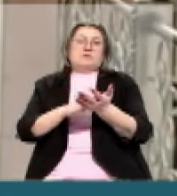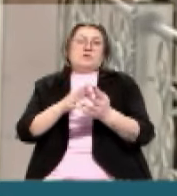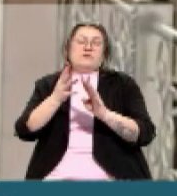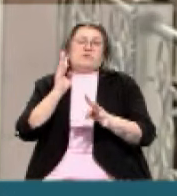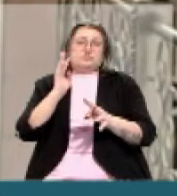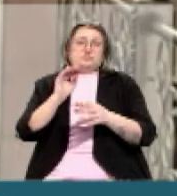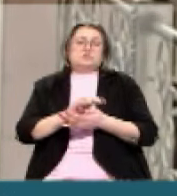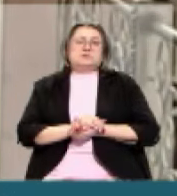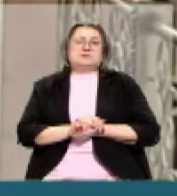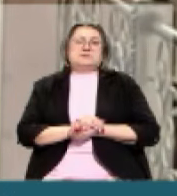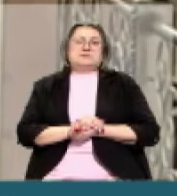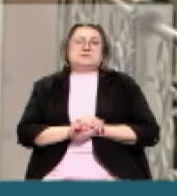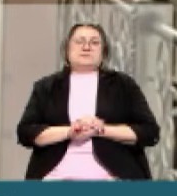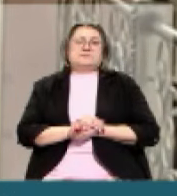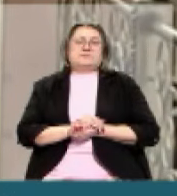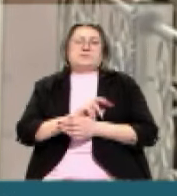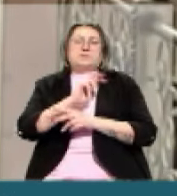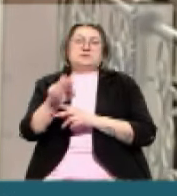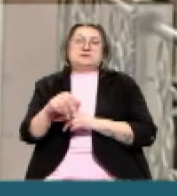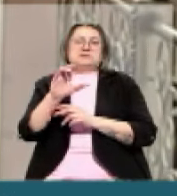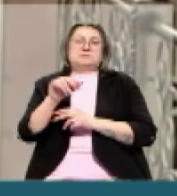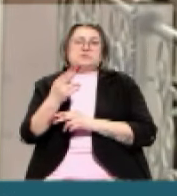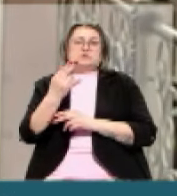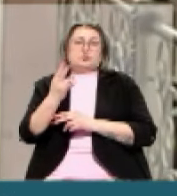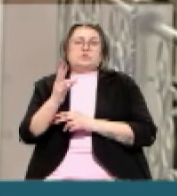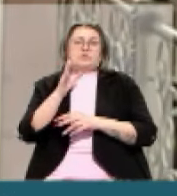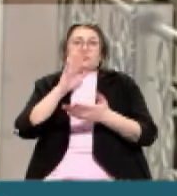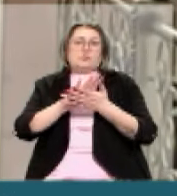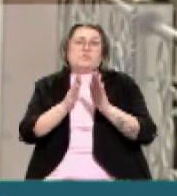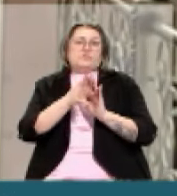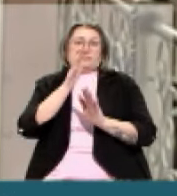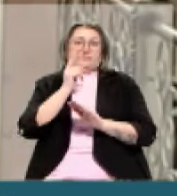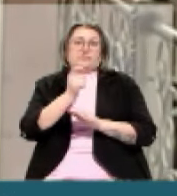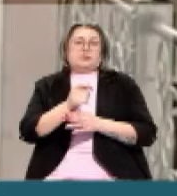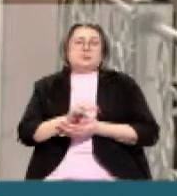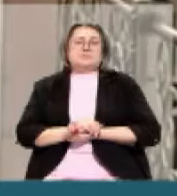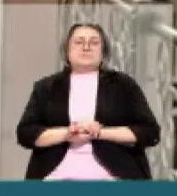халыққа қызмет көрсету орталығына емтихан тапсыру үшін белгіленген уақытта ғана келе алады.